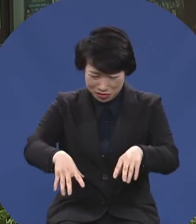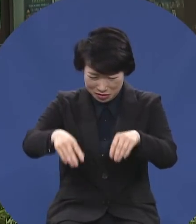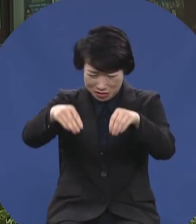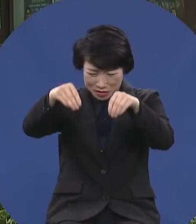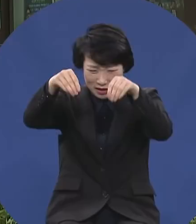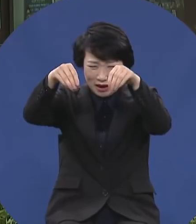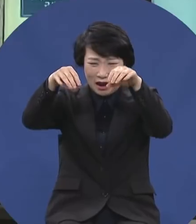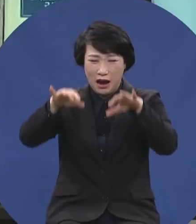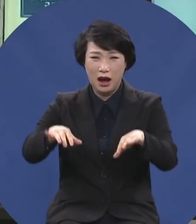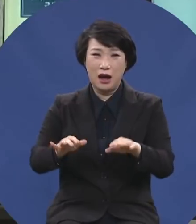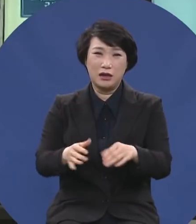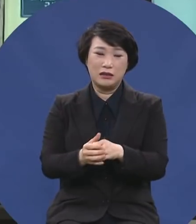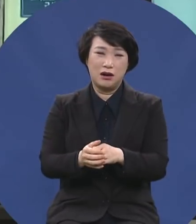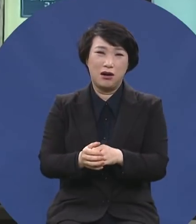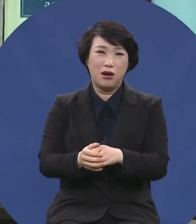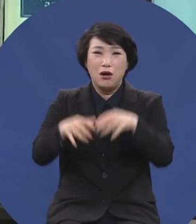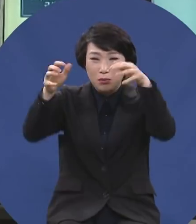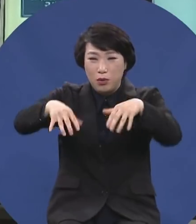몰아치면서